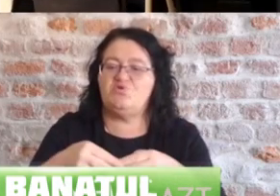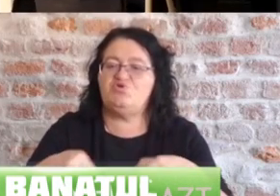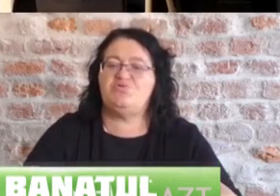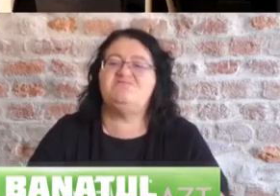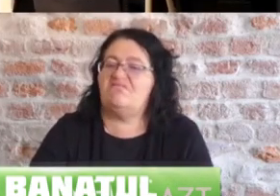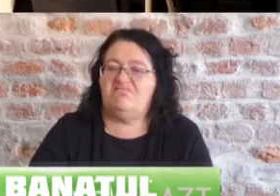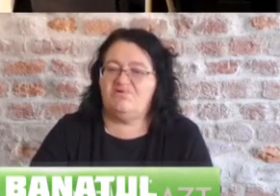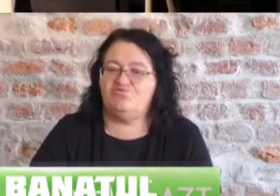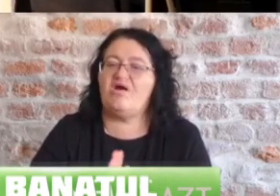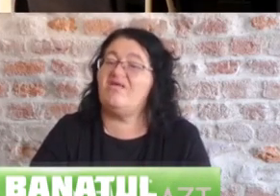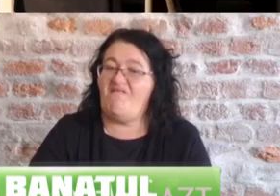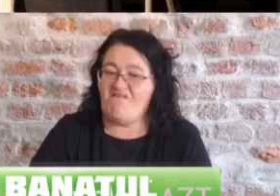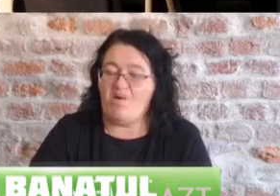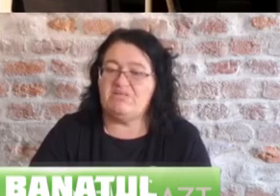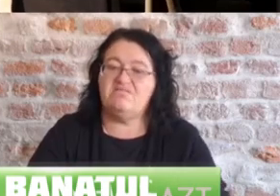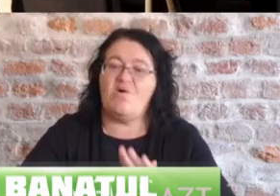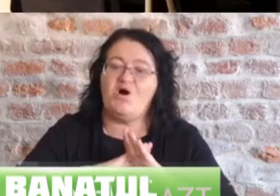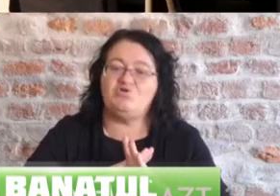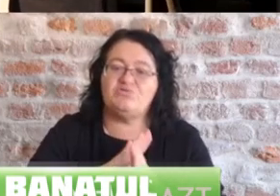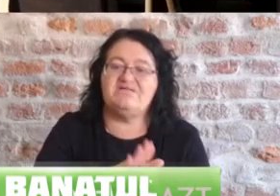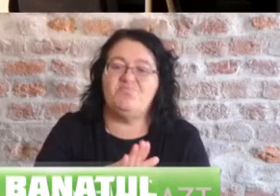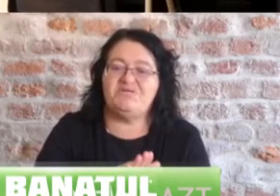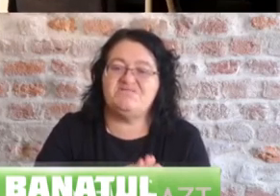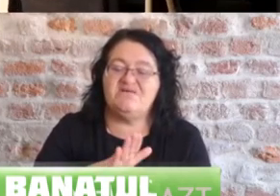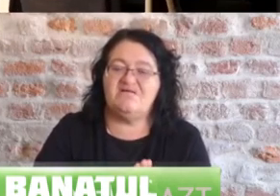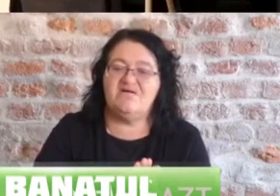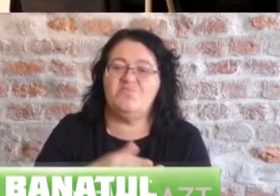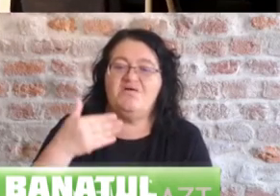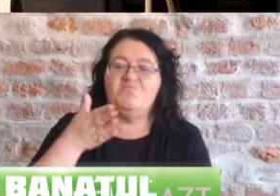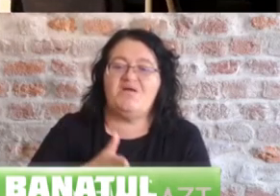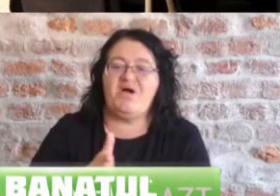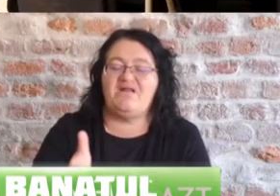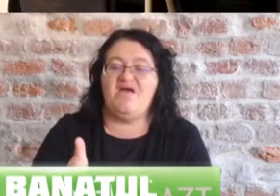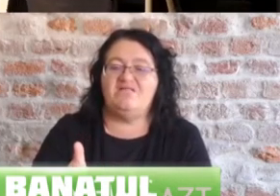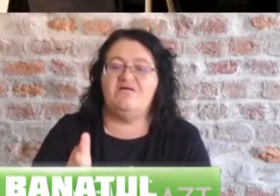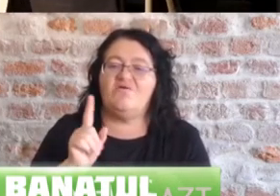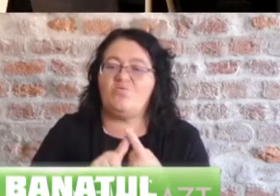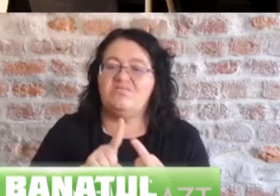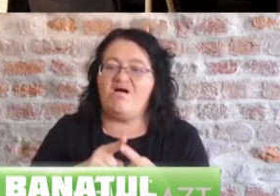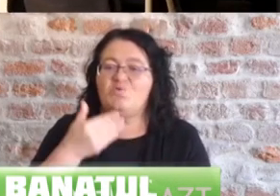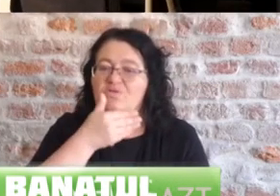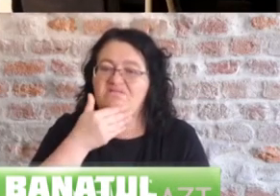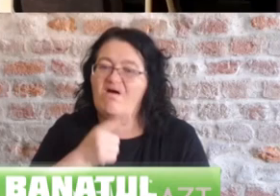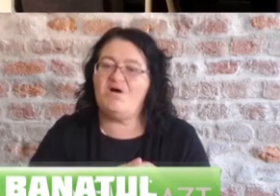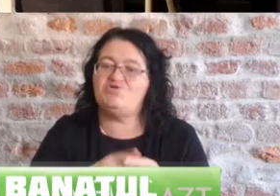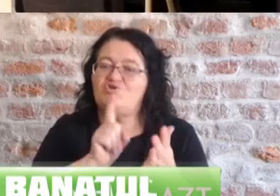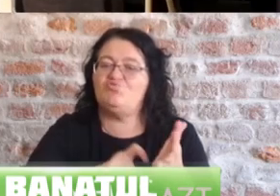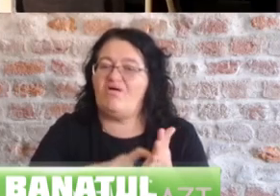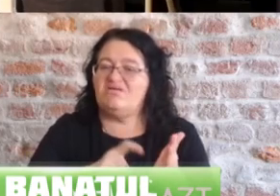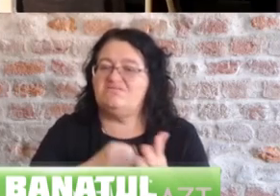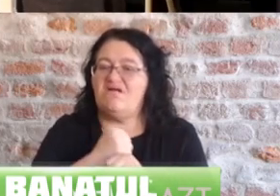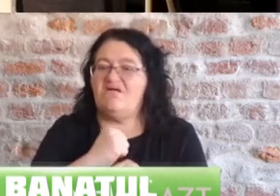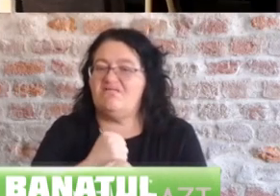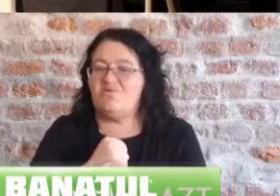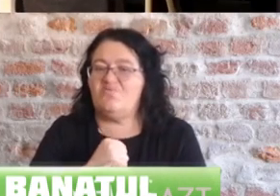jurizării, pentru că, de fapt, ne-au ajutat să păstrăm în permanență contactul cu tema și cu cerințele la care